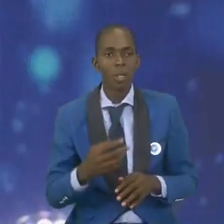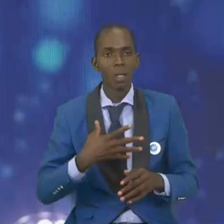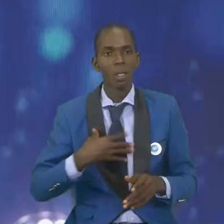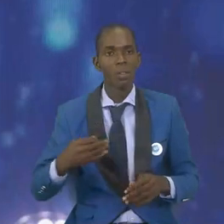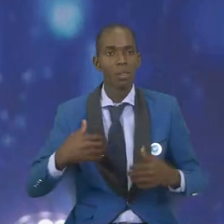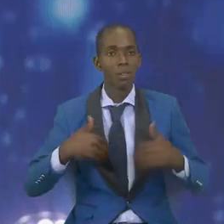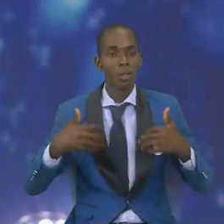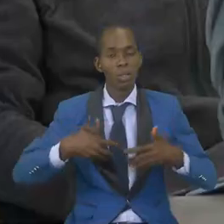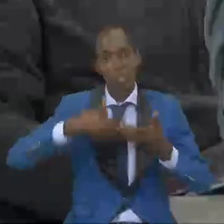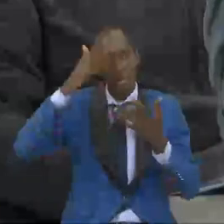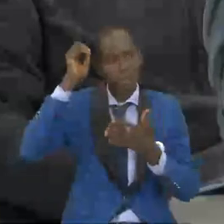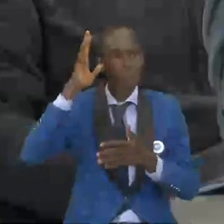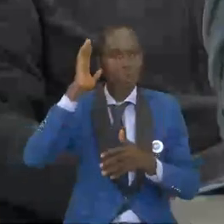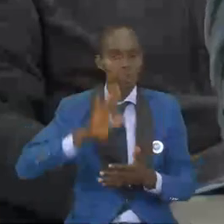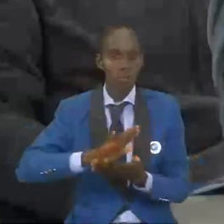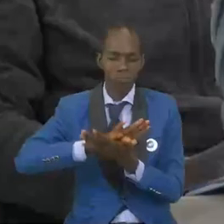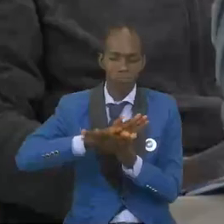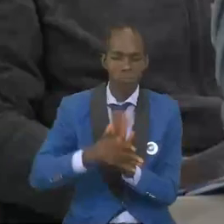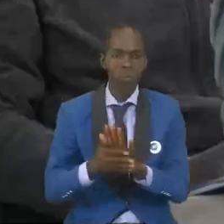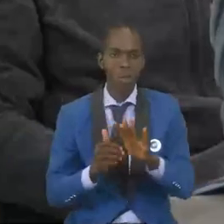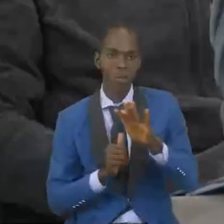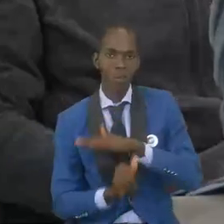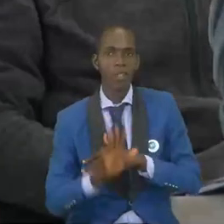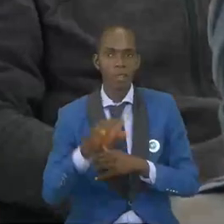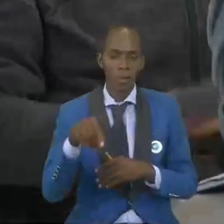Tu fouleras le lionceau et le dragon.